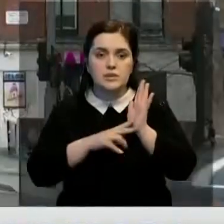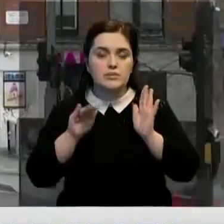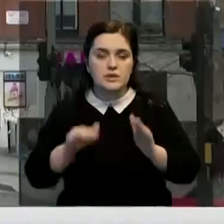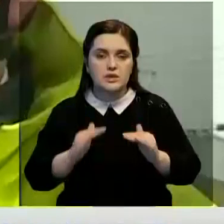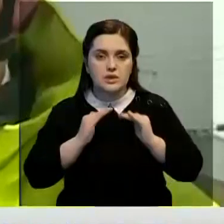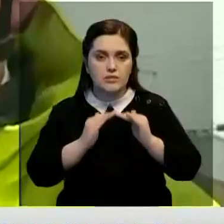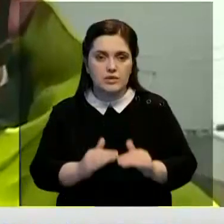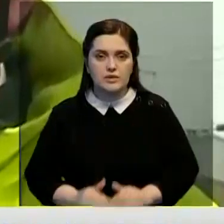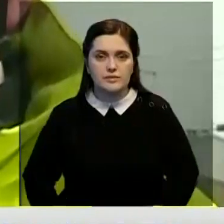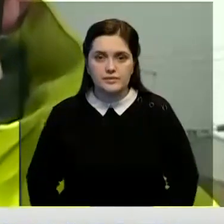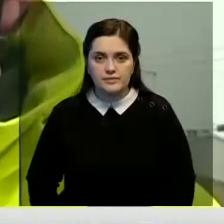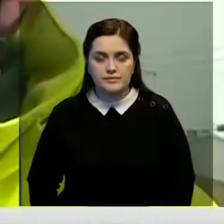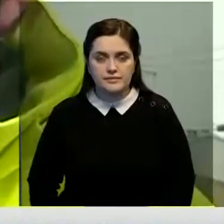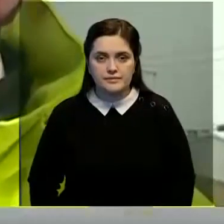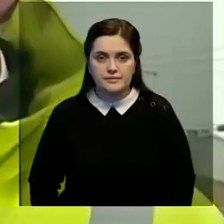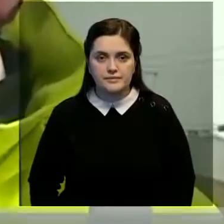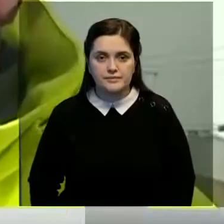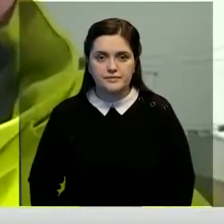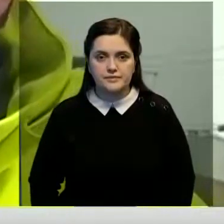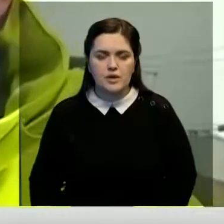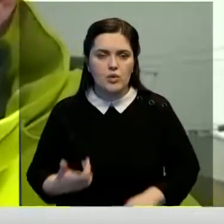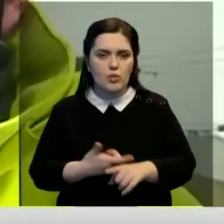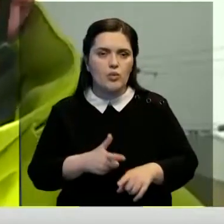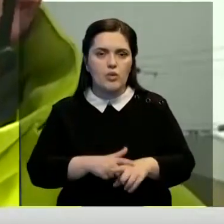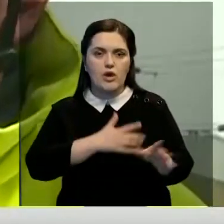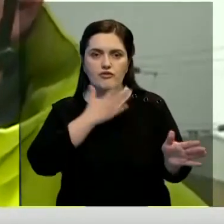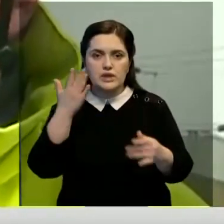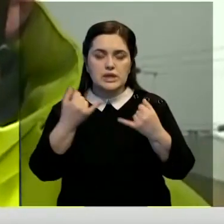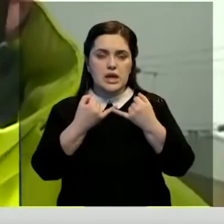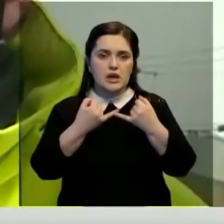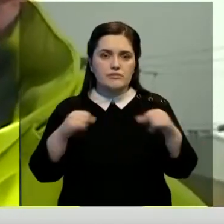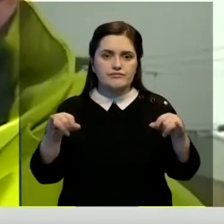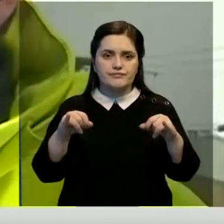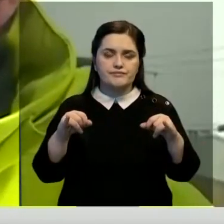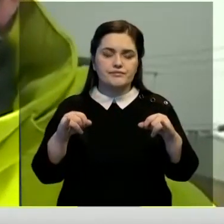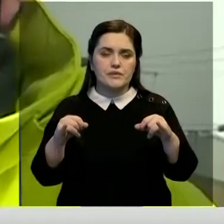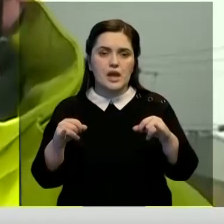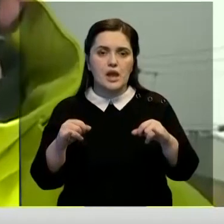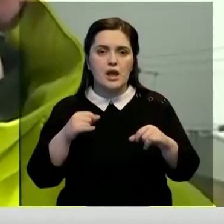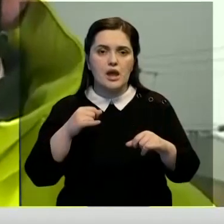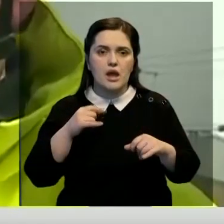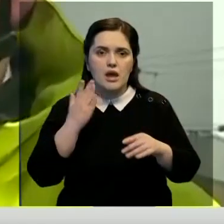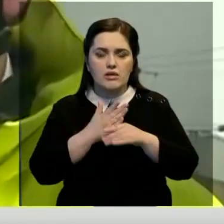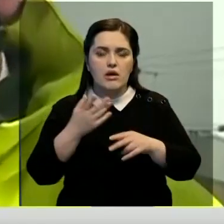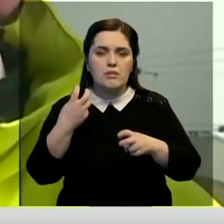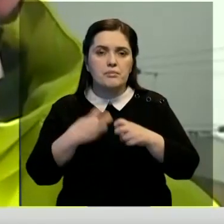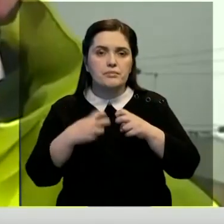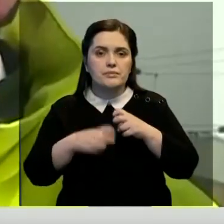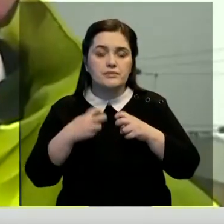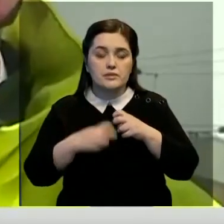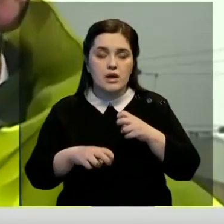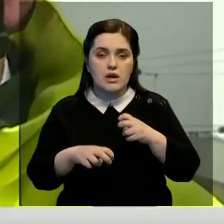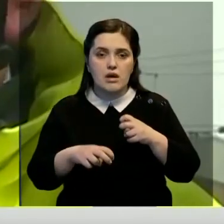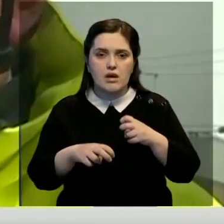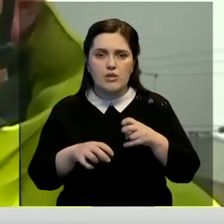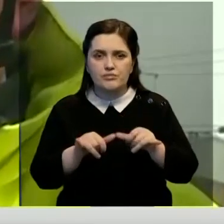домов. При очень сильном ветре провода задевают друг друга, в результате чего отключается электричество. Самый